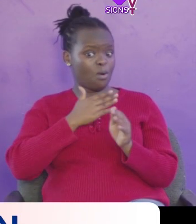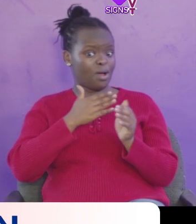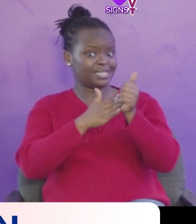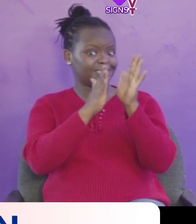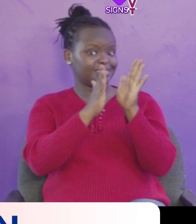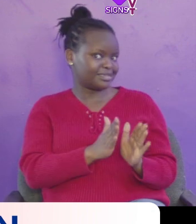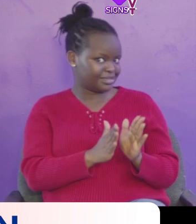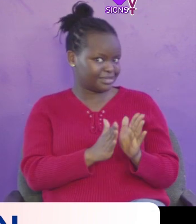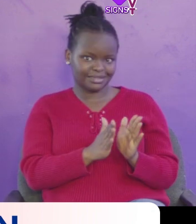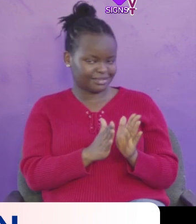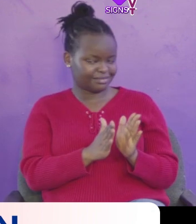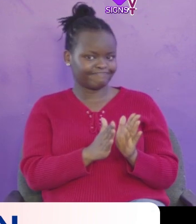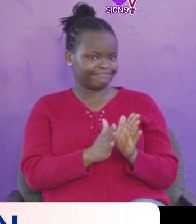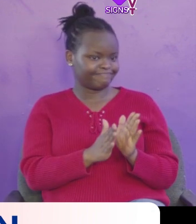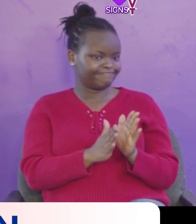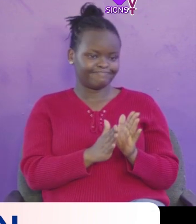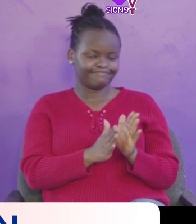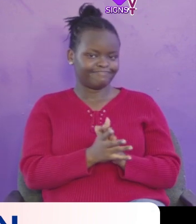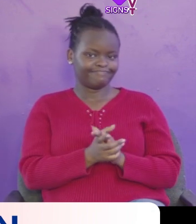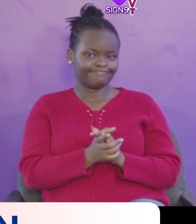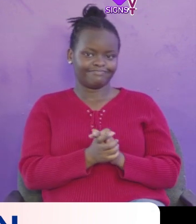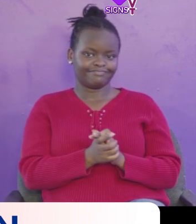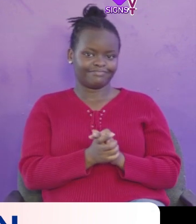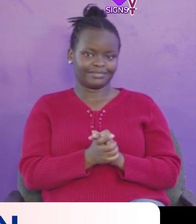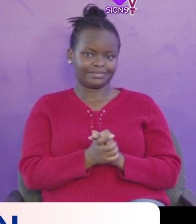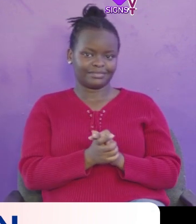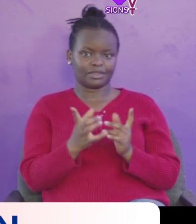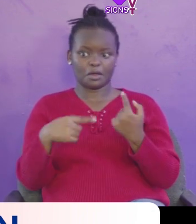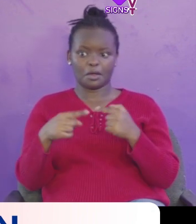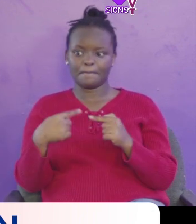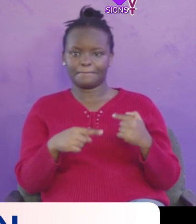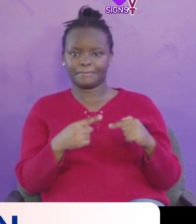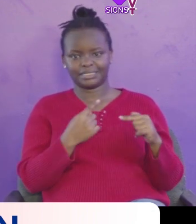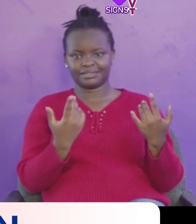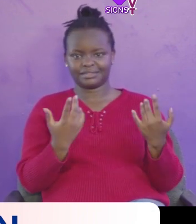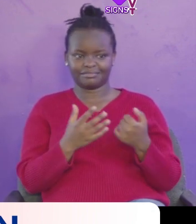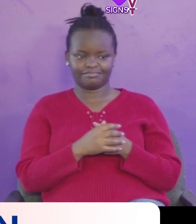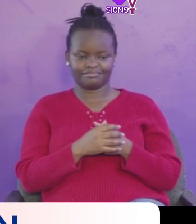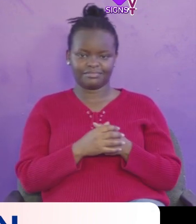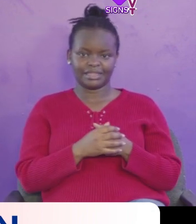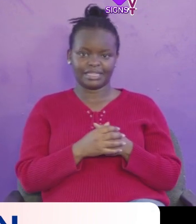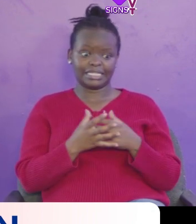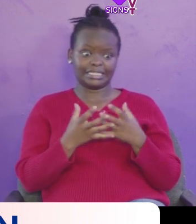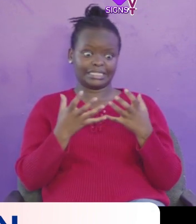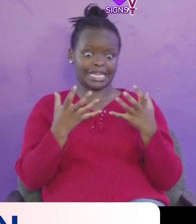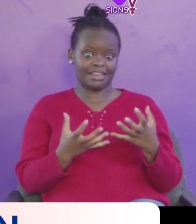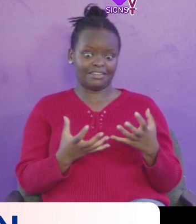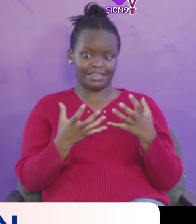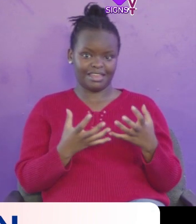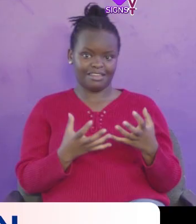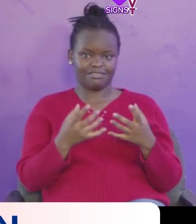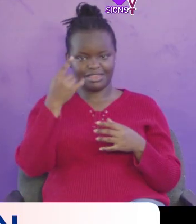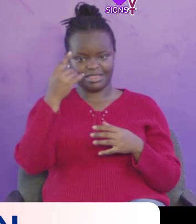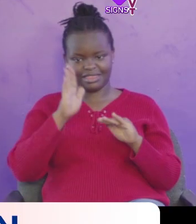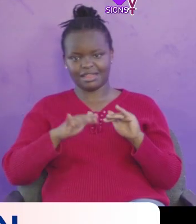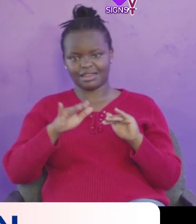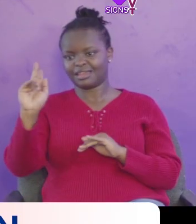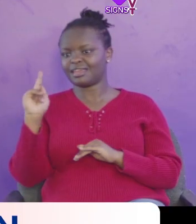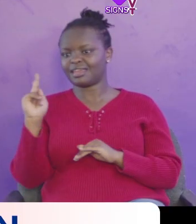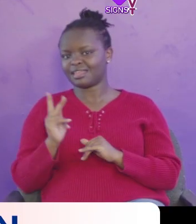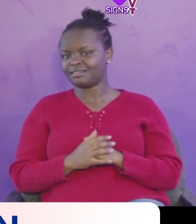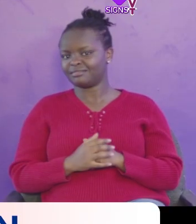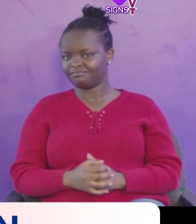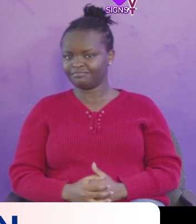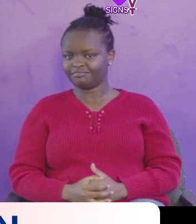Net worth yao inashinda hata network yenye tuko nayo kwa simu, yenye tunatumia kwa simu. Net worth yao ni mzito kuliko net ya Kenya.